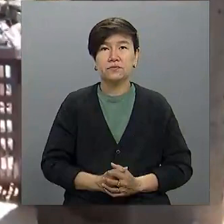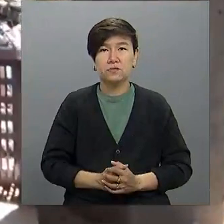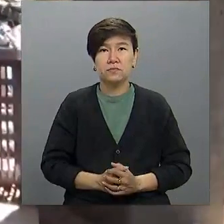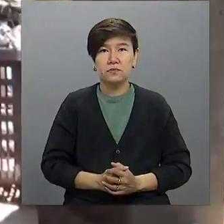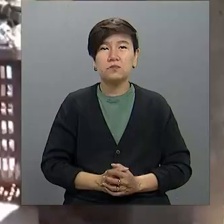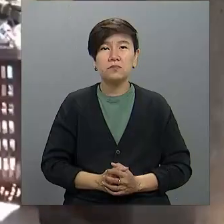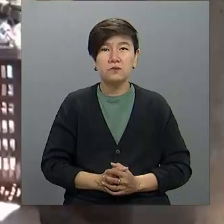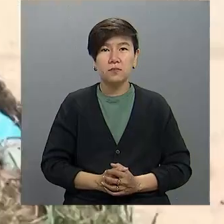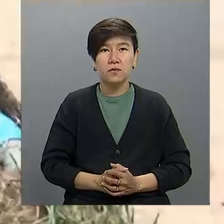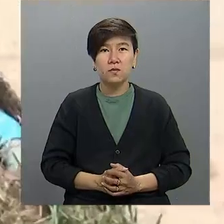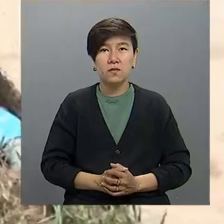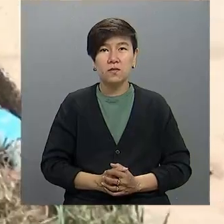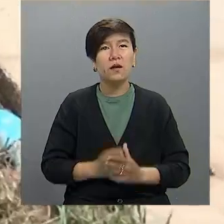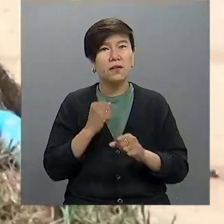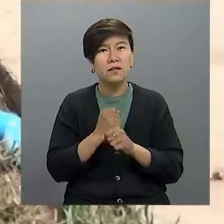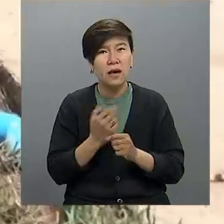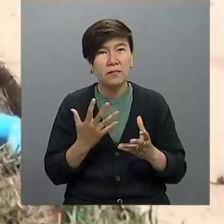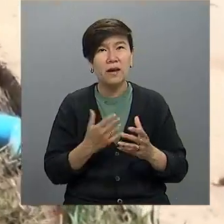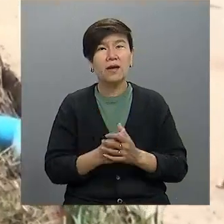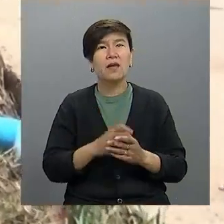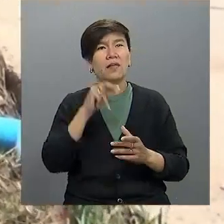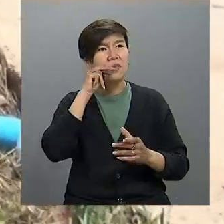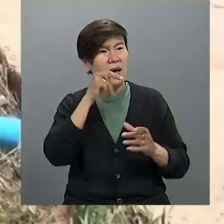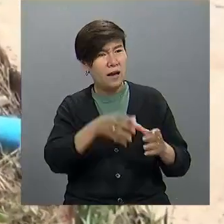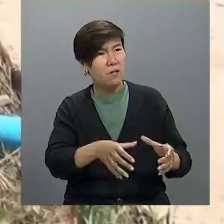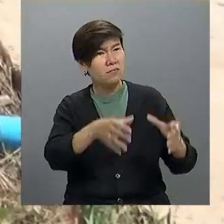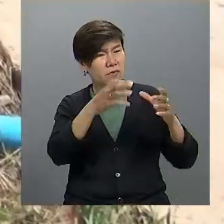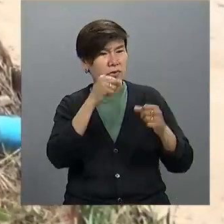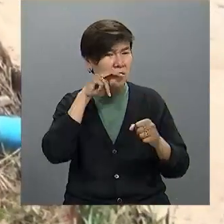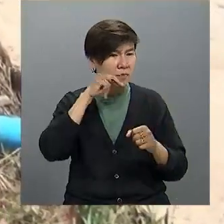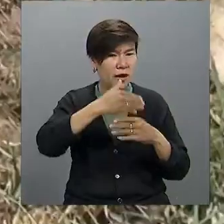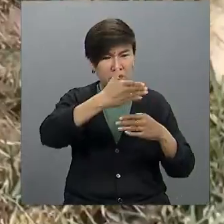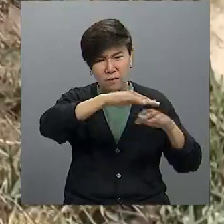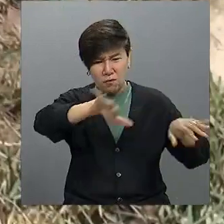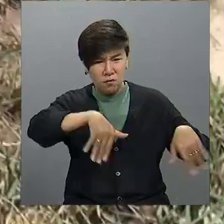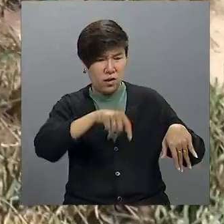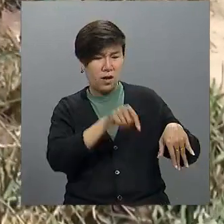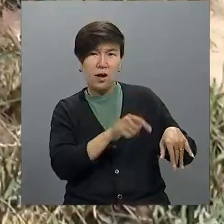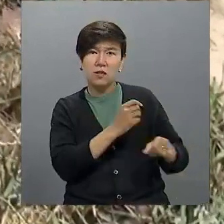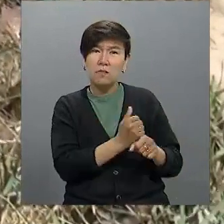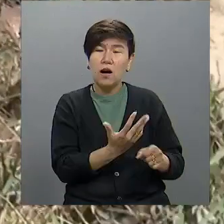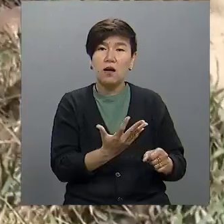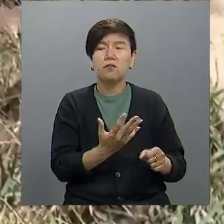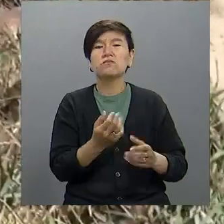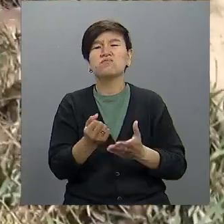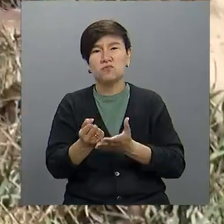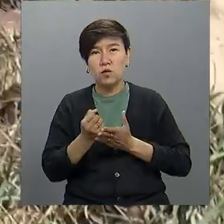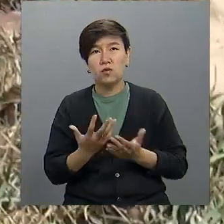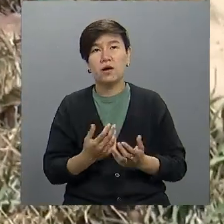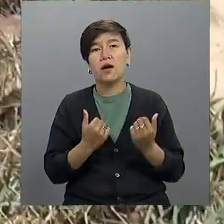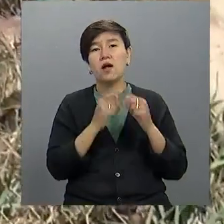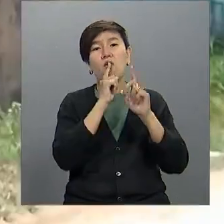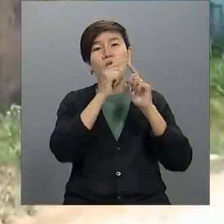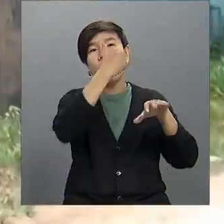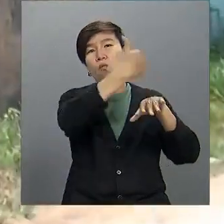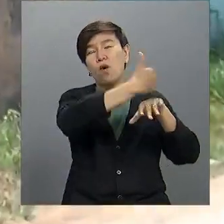จะสร้างจุดพักน้ำหรือฝายเล็กๆเนี่ยน่าจะเป็นทางออกที่ดีไหมอ๋อเดี๋ยวพูดคุยกับผอ.สำนักงานชลประทาน